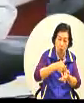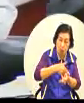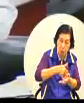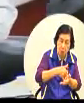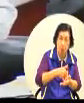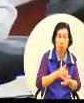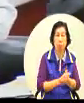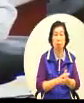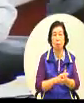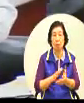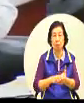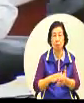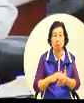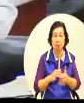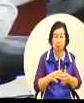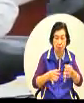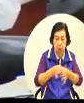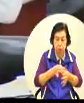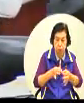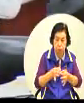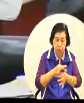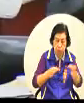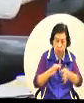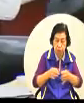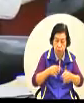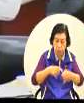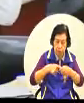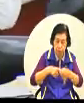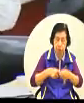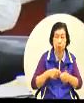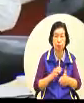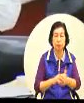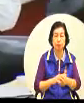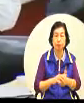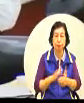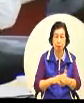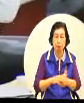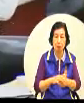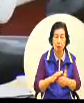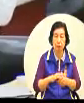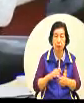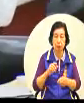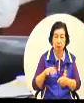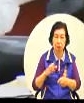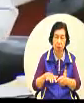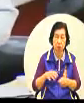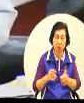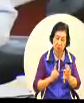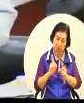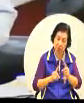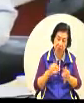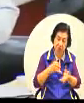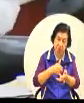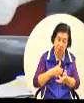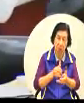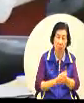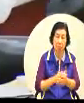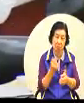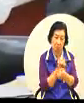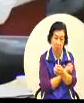经济收入应该是属于弱者。那么劳工局啊，